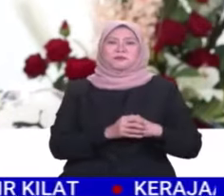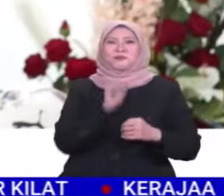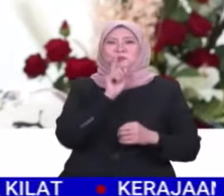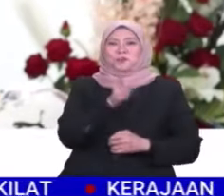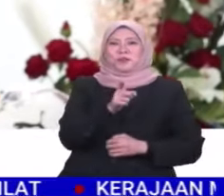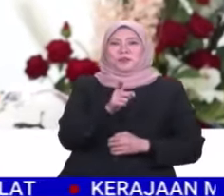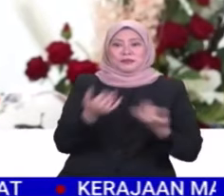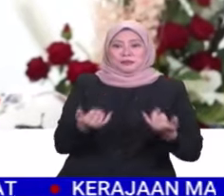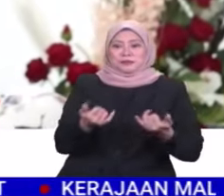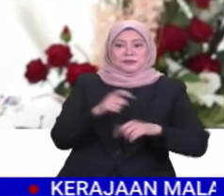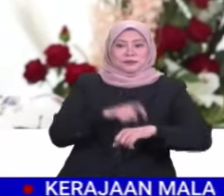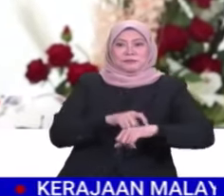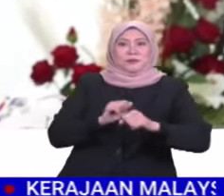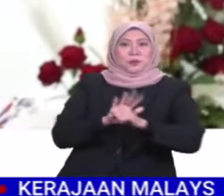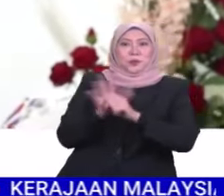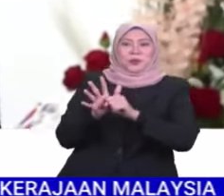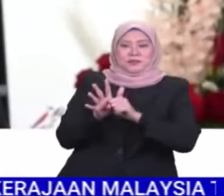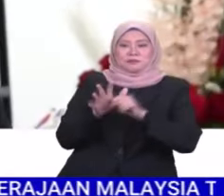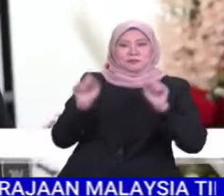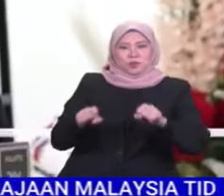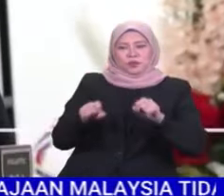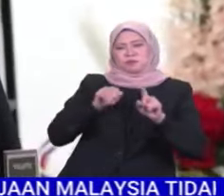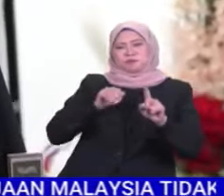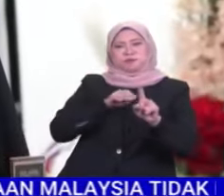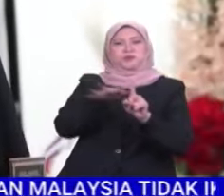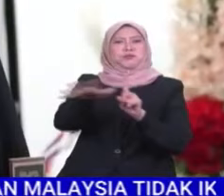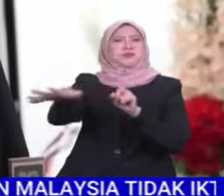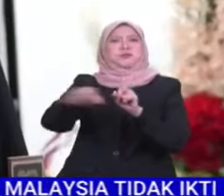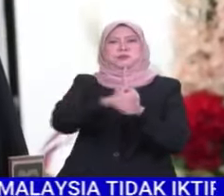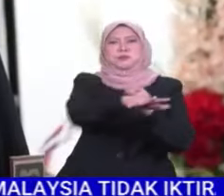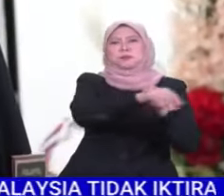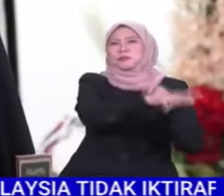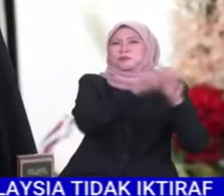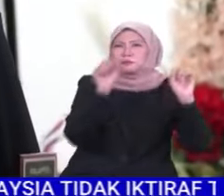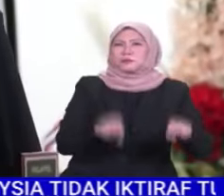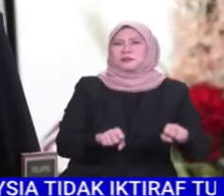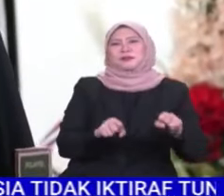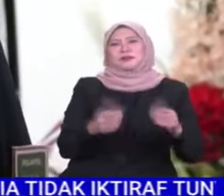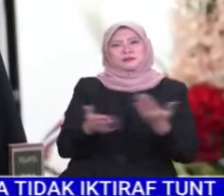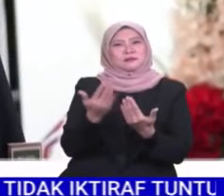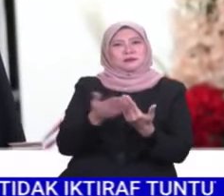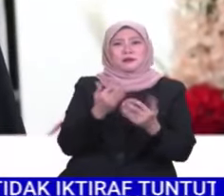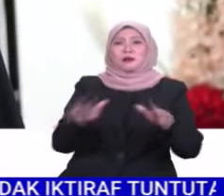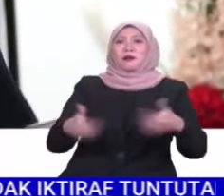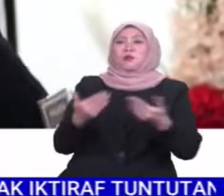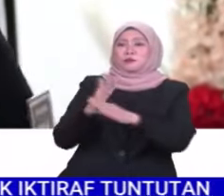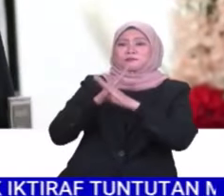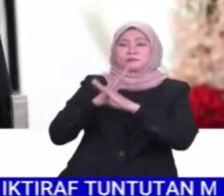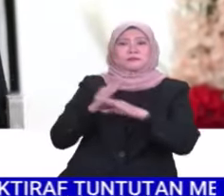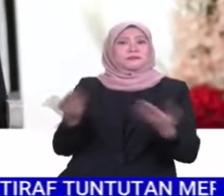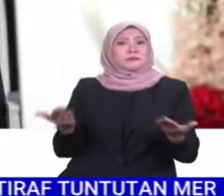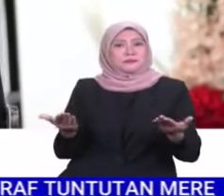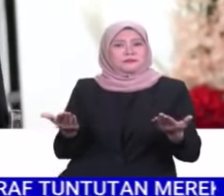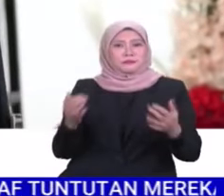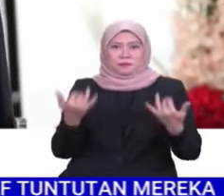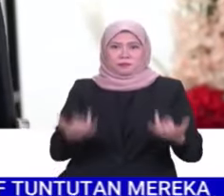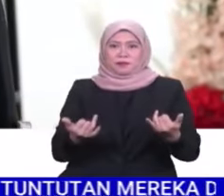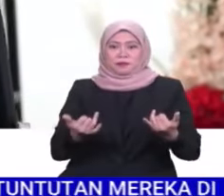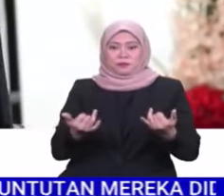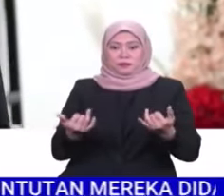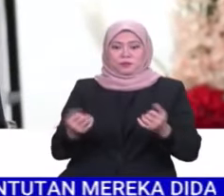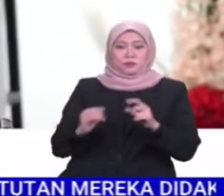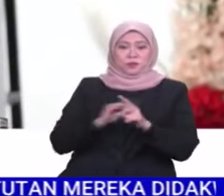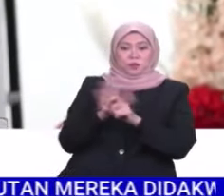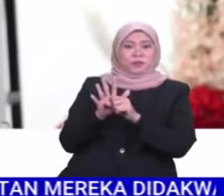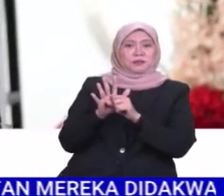that COVID akan kena sesiapa saja. Anyhow, we try to prevent it, but if let's say today you kena